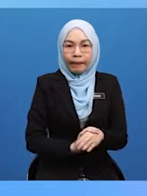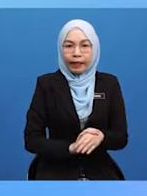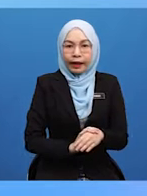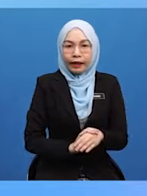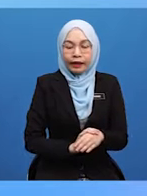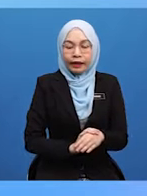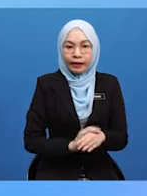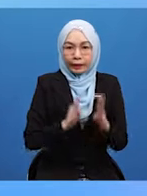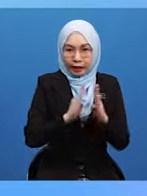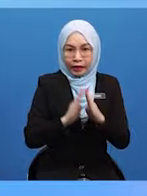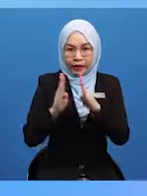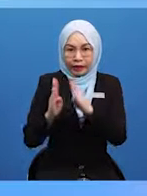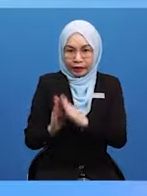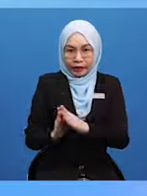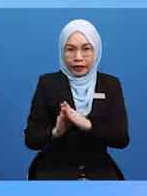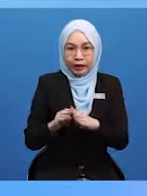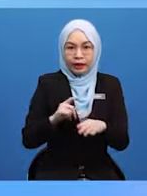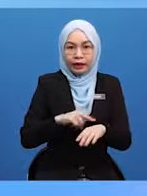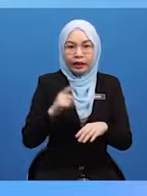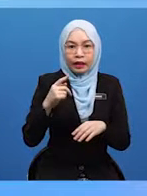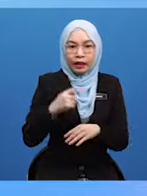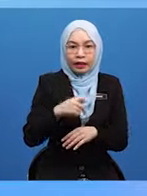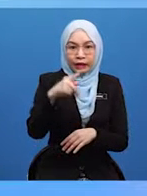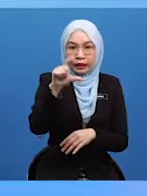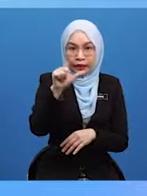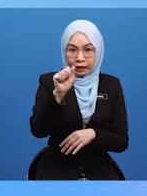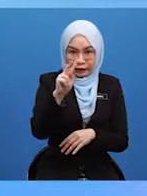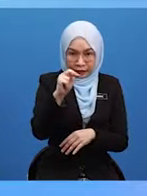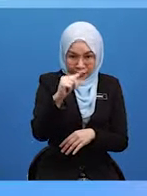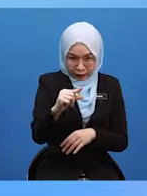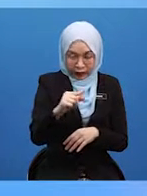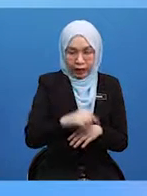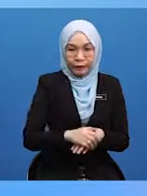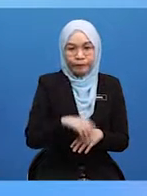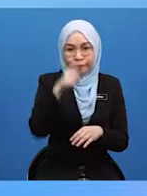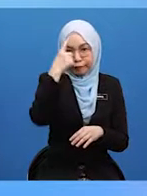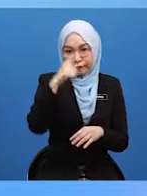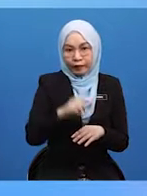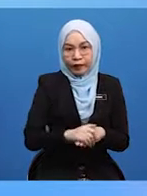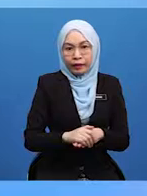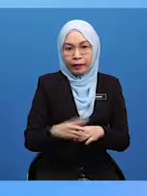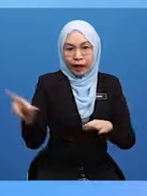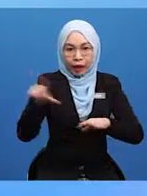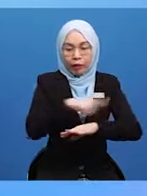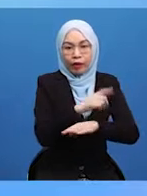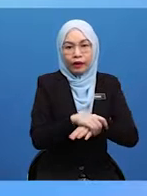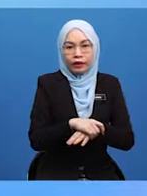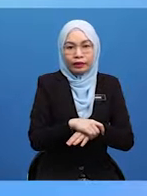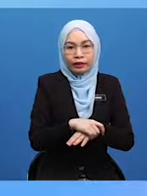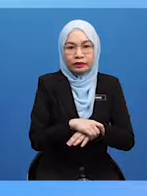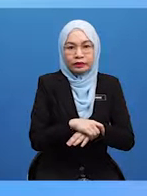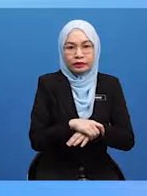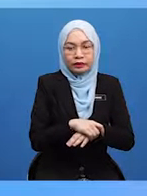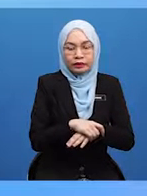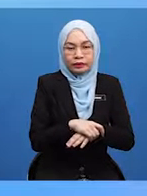di Johor, Klang di Selangor dan Georgetown di Pulau Pinang. Kawasan